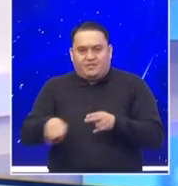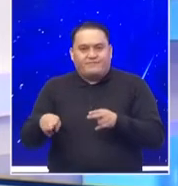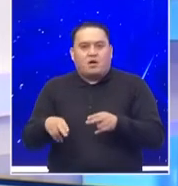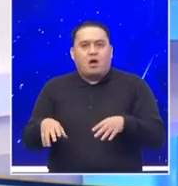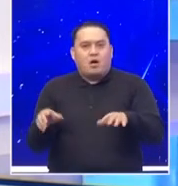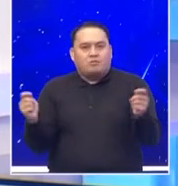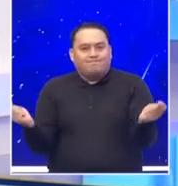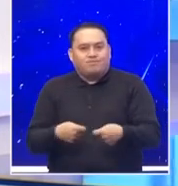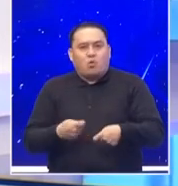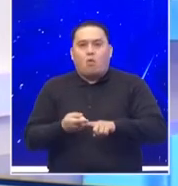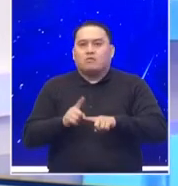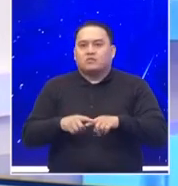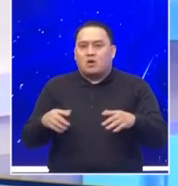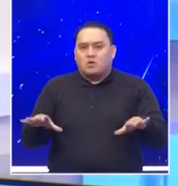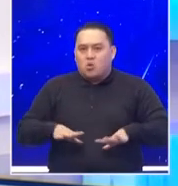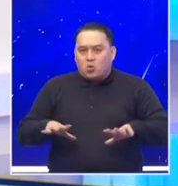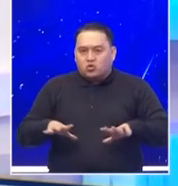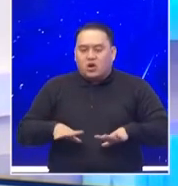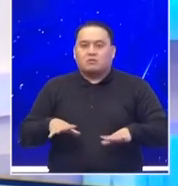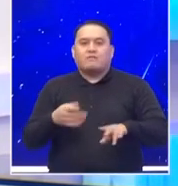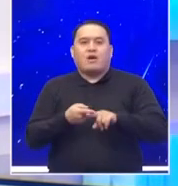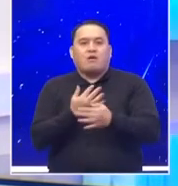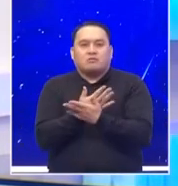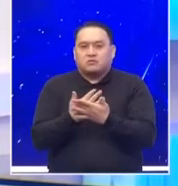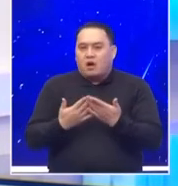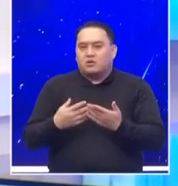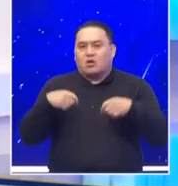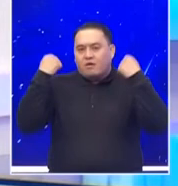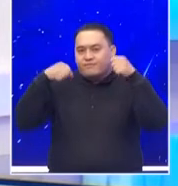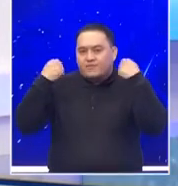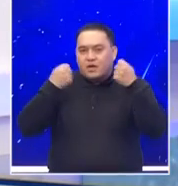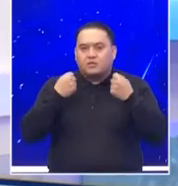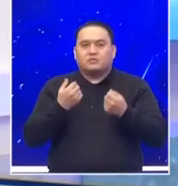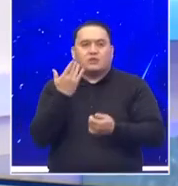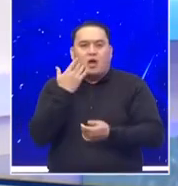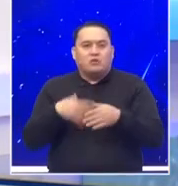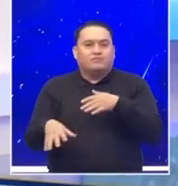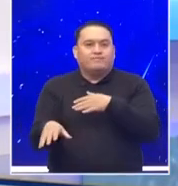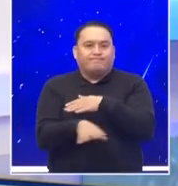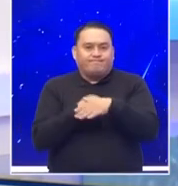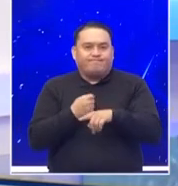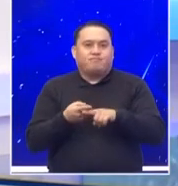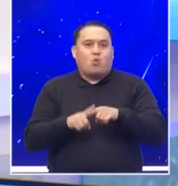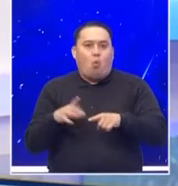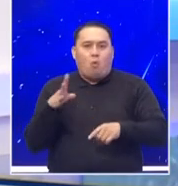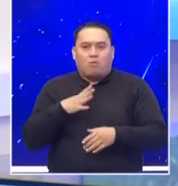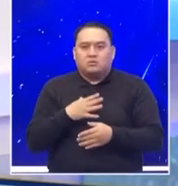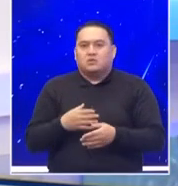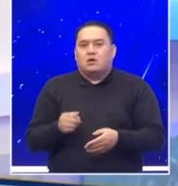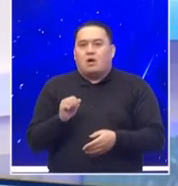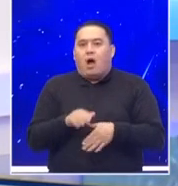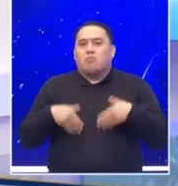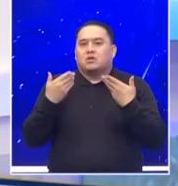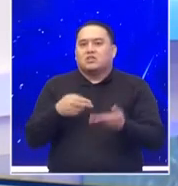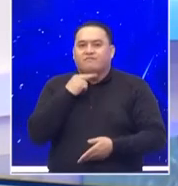отары овец и табуны лошадей рассказывает корреспондент хабар 24 из-за частой пропаже скота животноводы даже перестали обращать